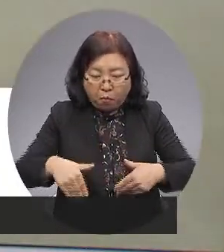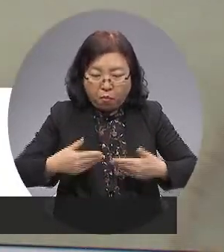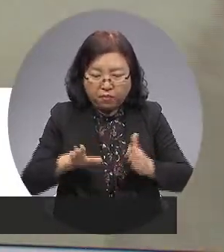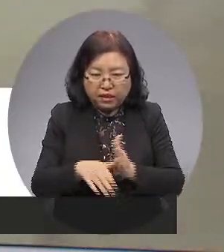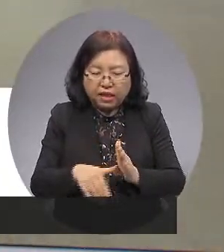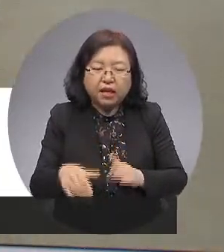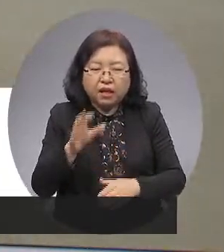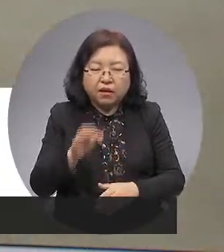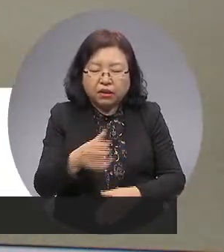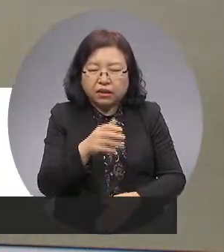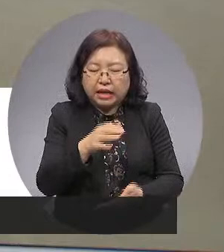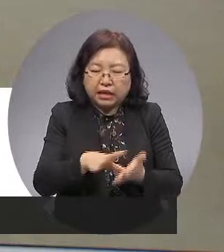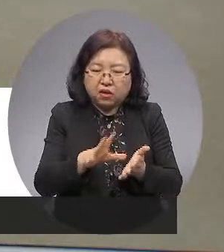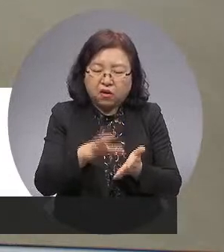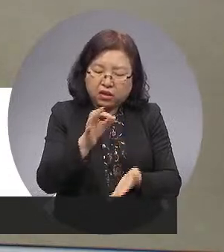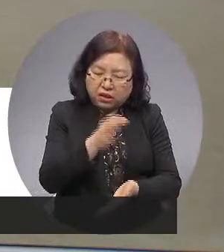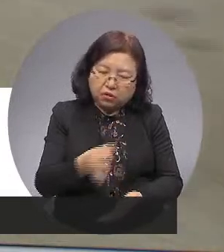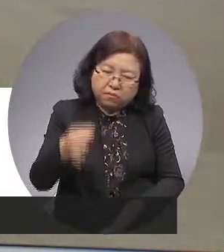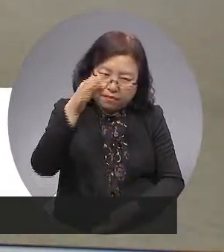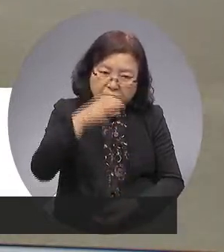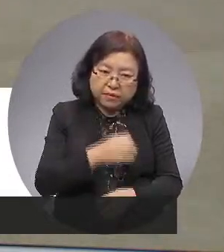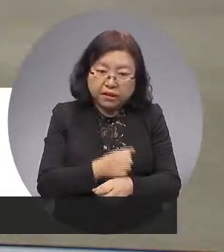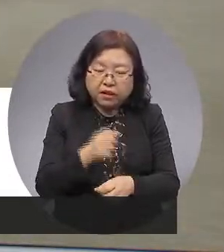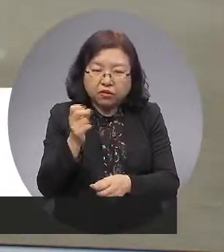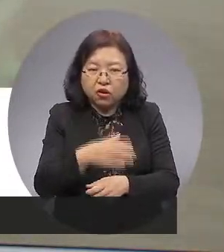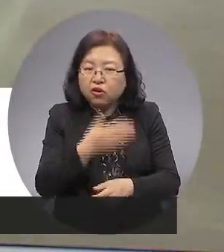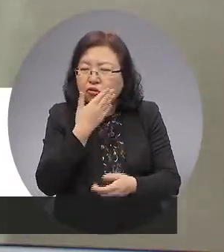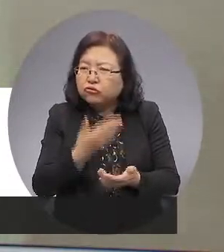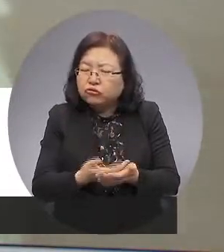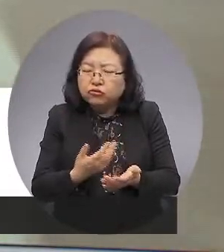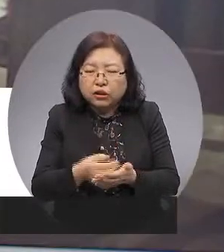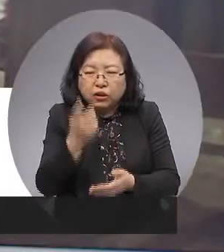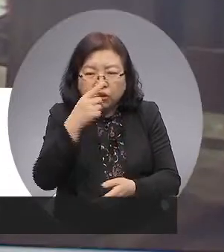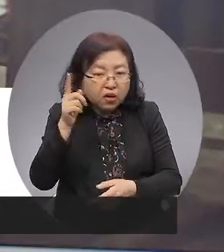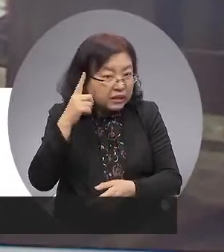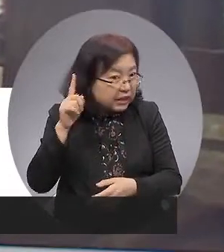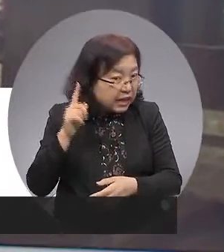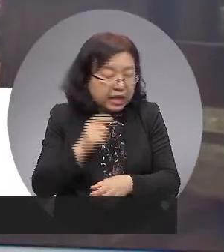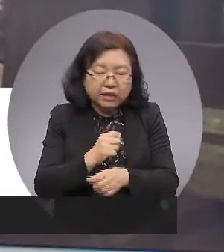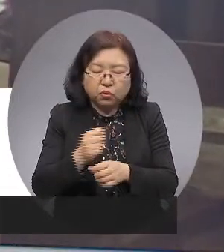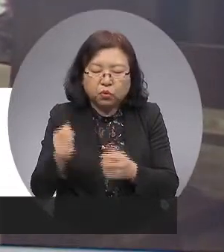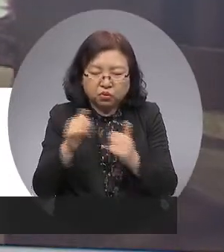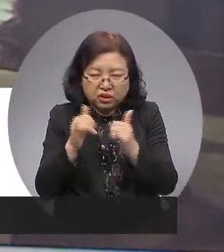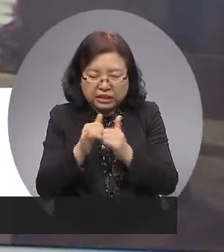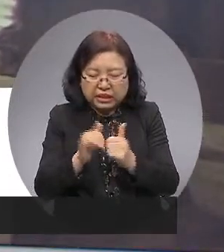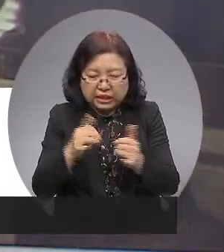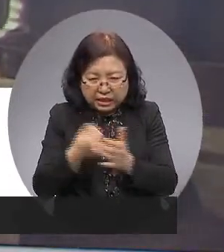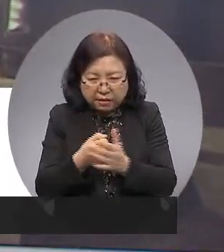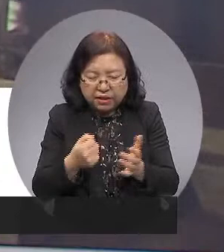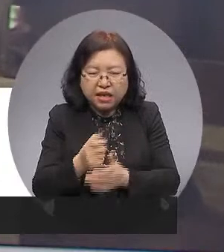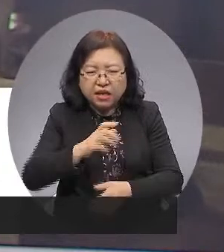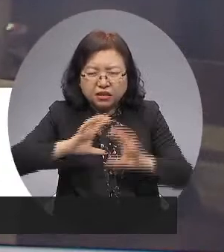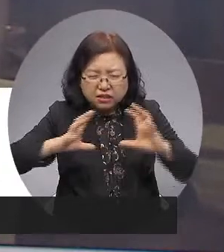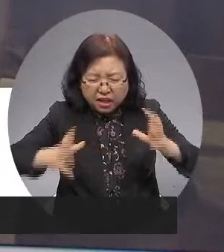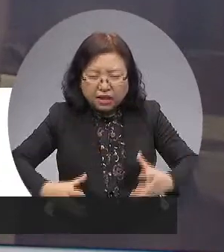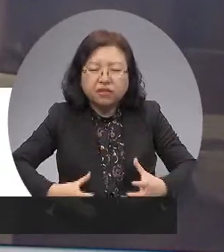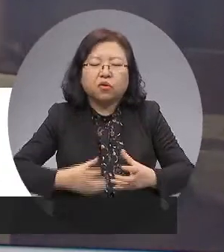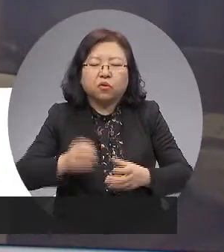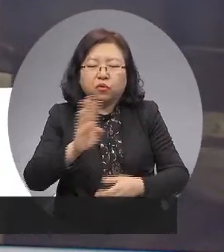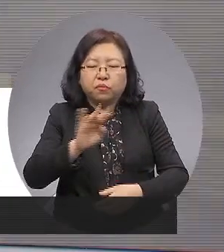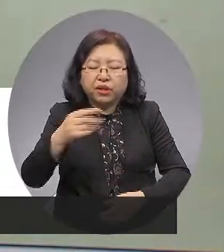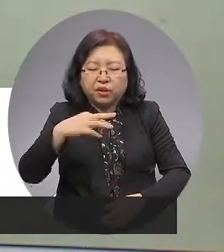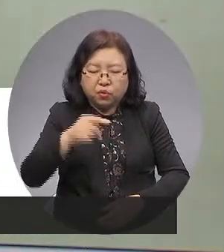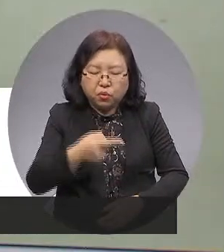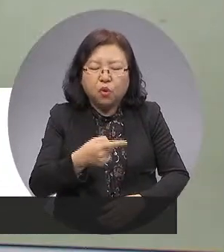올랐습니다. 여기에 주요 광물 수출국인 러시아의 전쟁으로 전 세계적인 비료 대란과 식량 부족